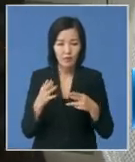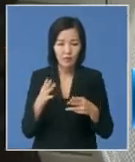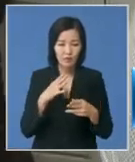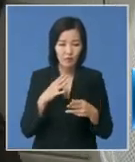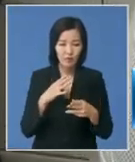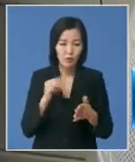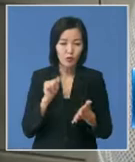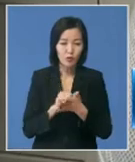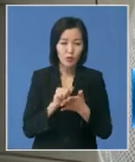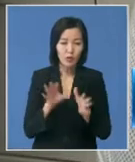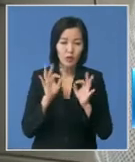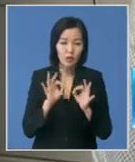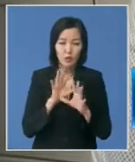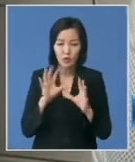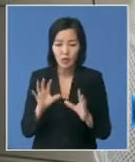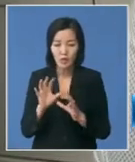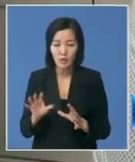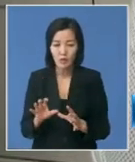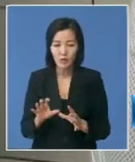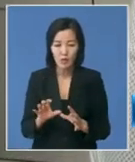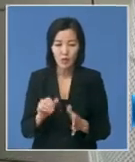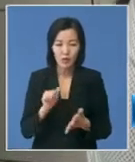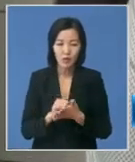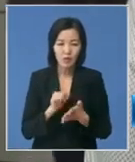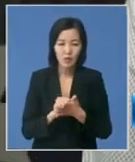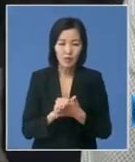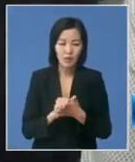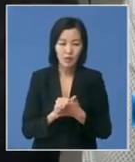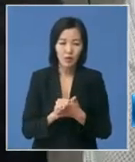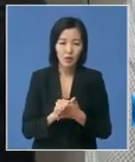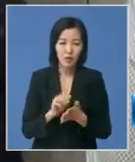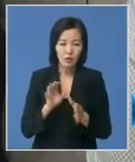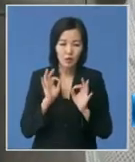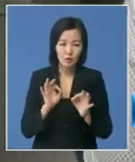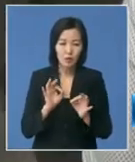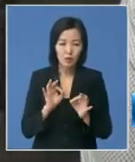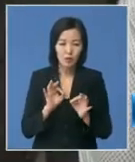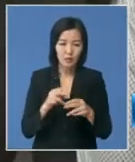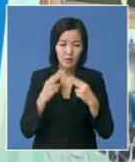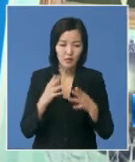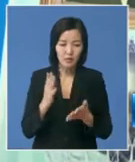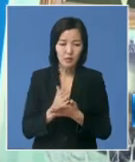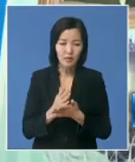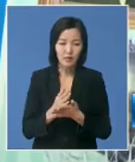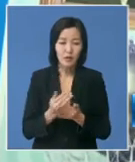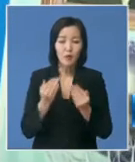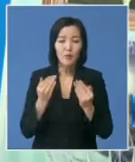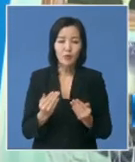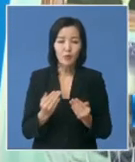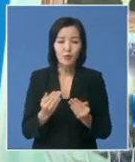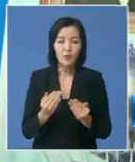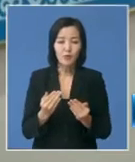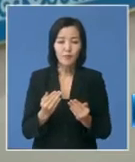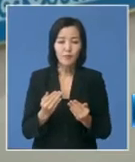дұрыс сақталуы, ол жерде құжаттардың ғылыми техникалық өңдеуден уақытында өткізу, осының бәрі назарға алынды. Енді бүгін мені